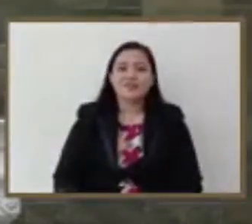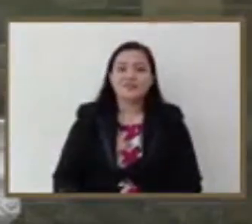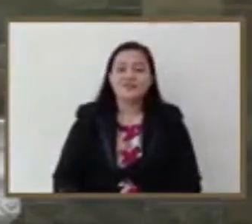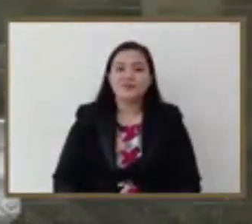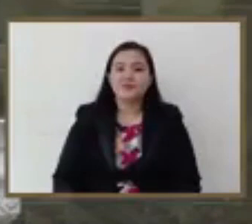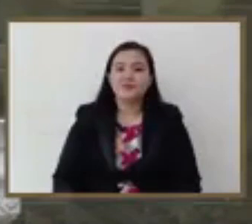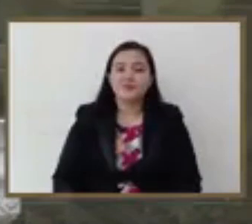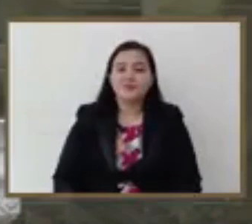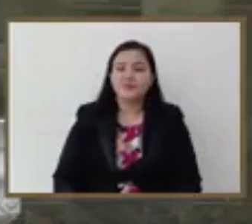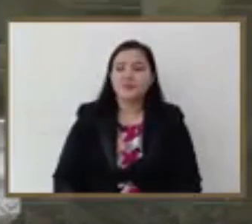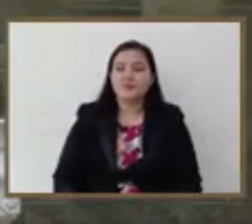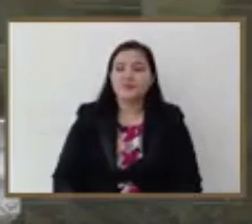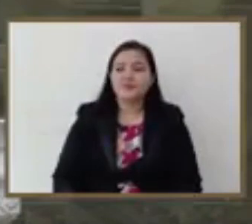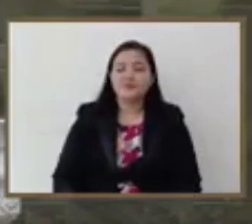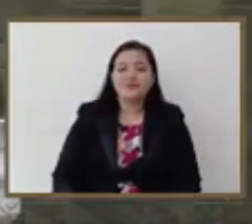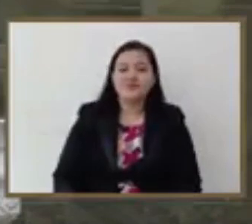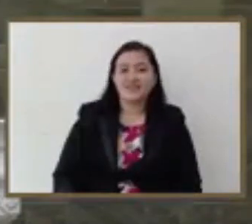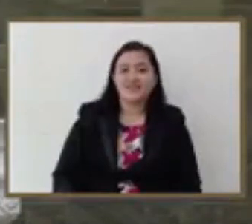Kung hindi naunahan ka sana ng Panginoon.